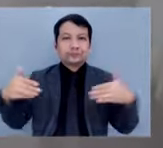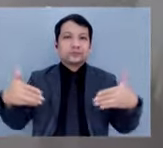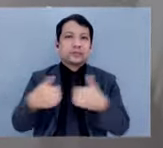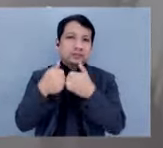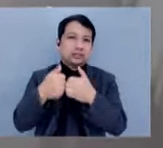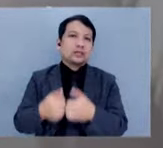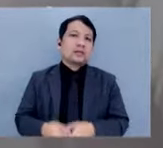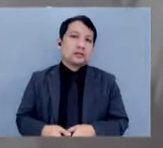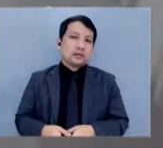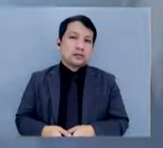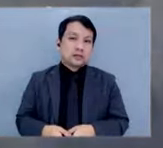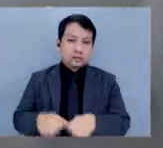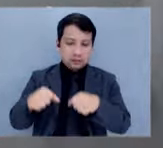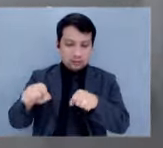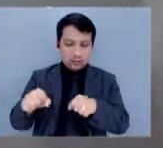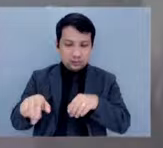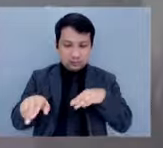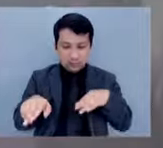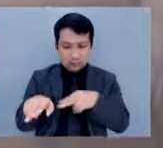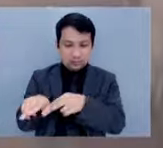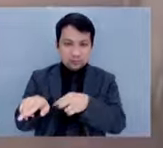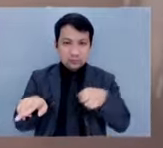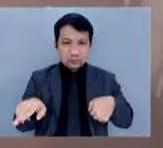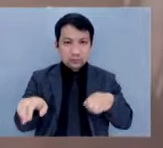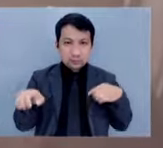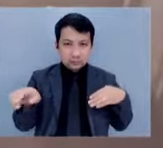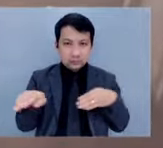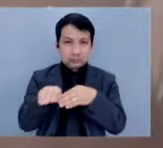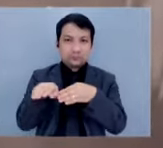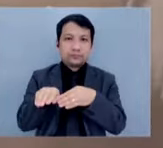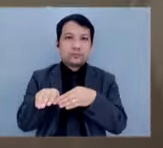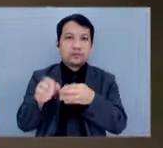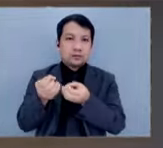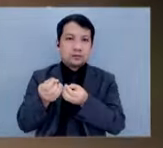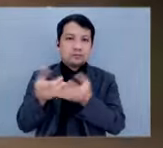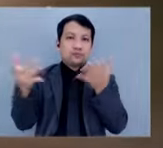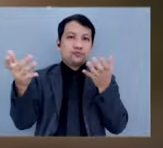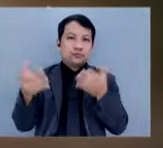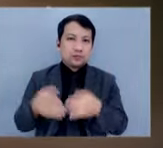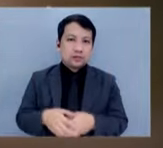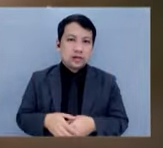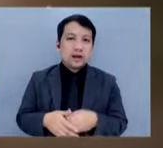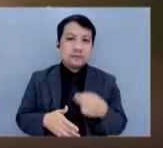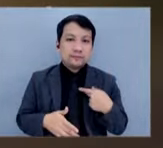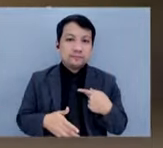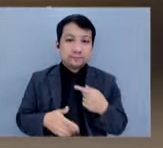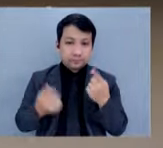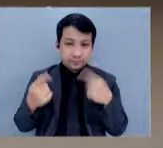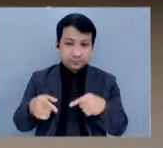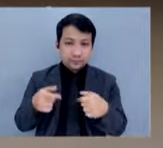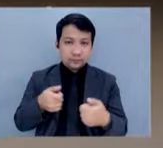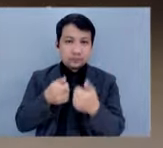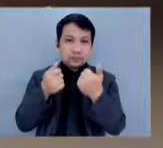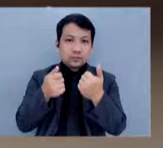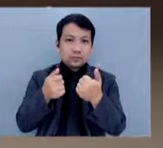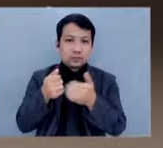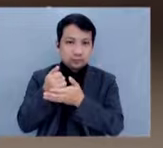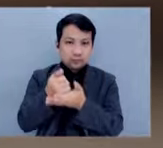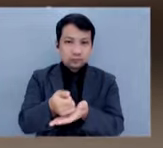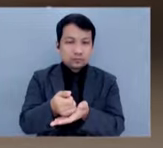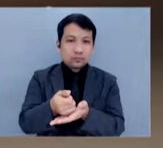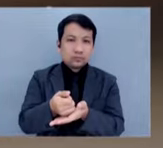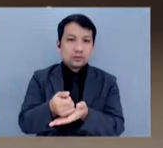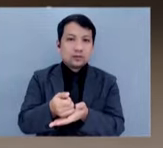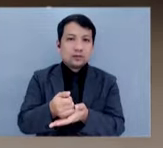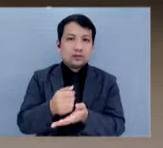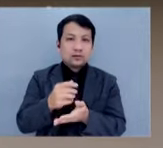ang tricycle, motor at truck. May pagliyab pa sa kalsada. Matapos ang banggaan, nagtulungan sa pag-apula ng apoy ang